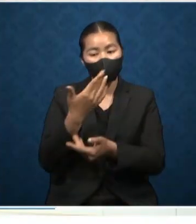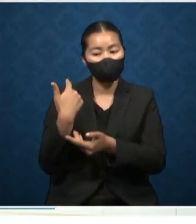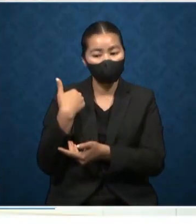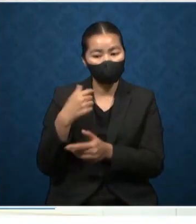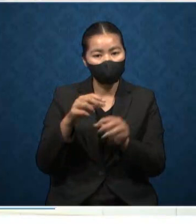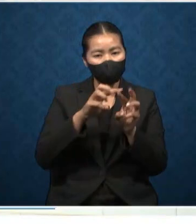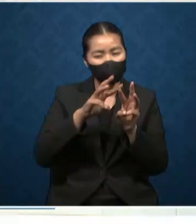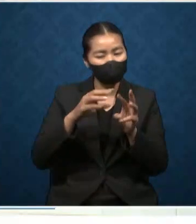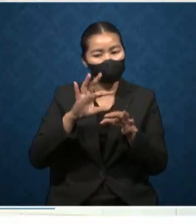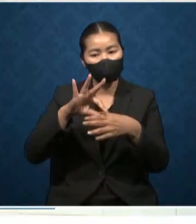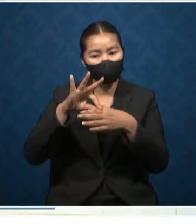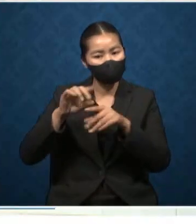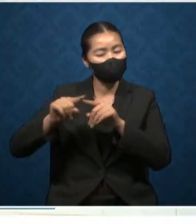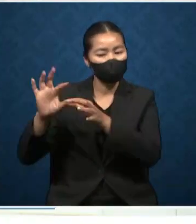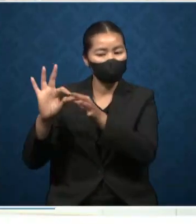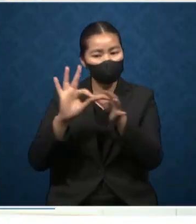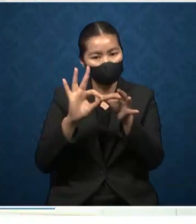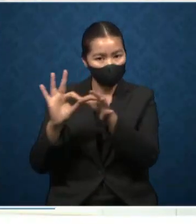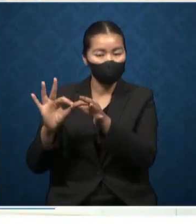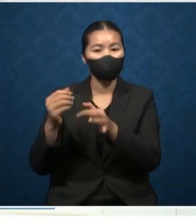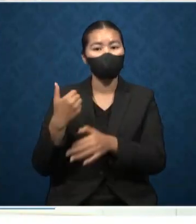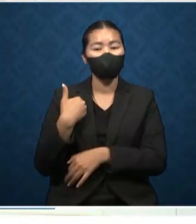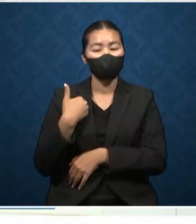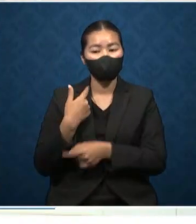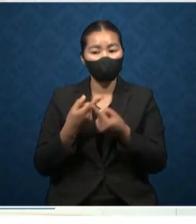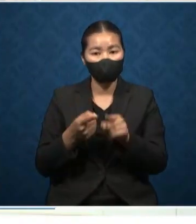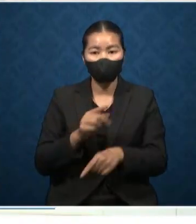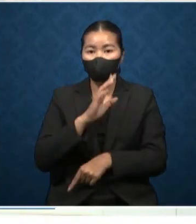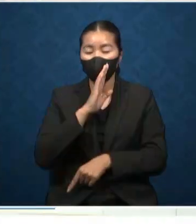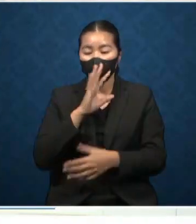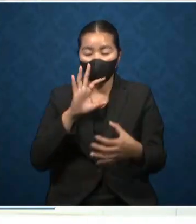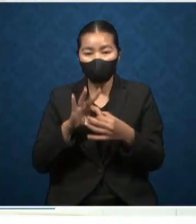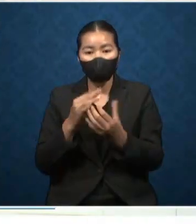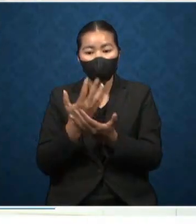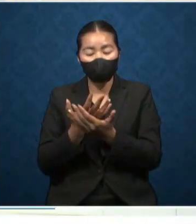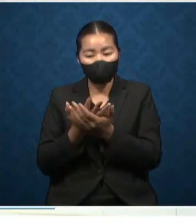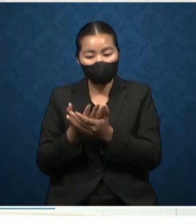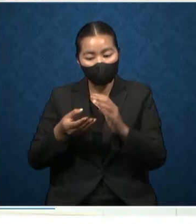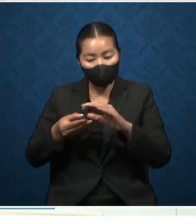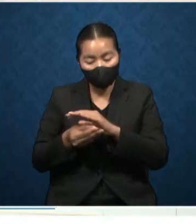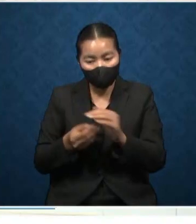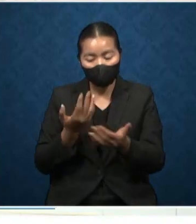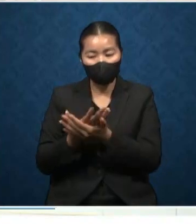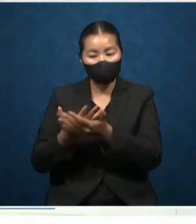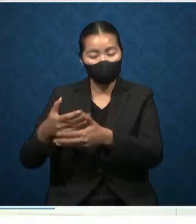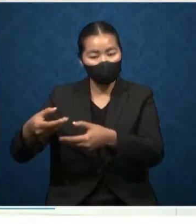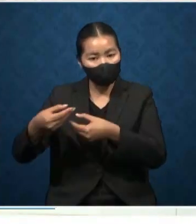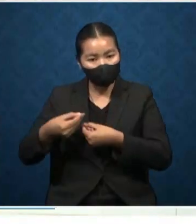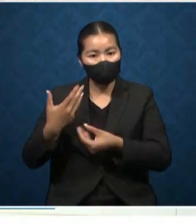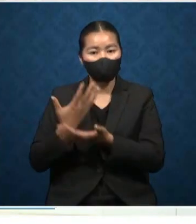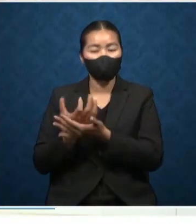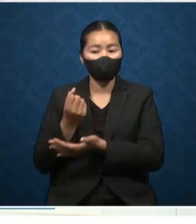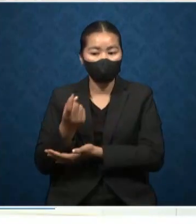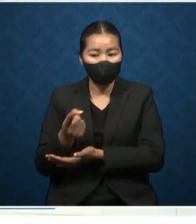ใหร bestimmกestสด